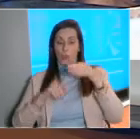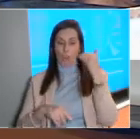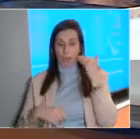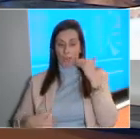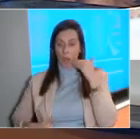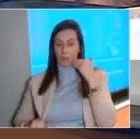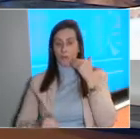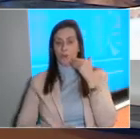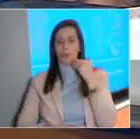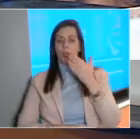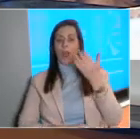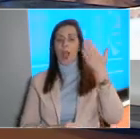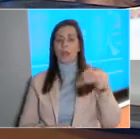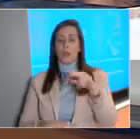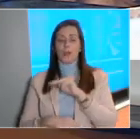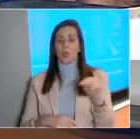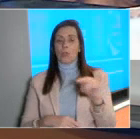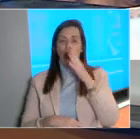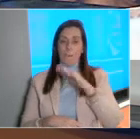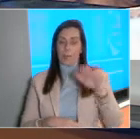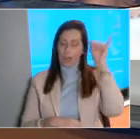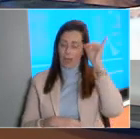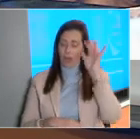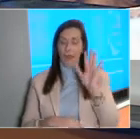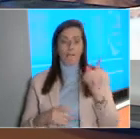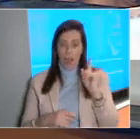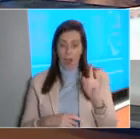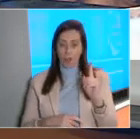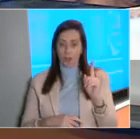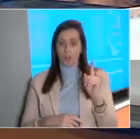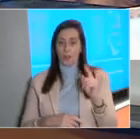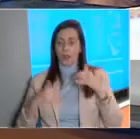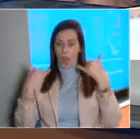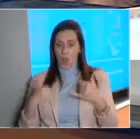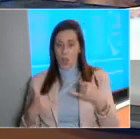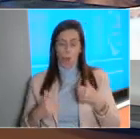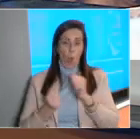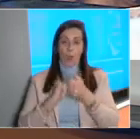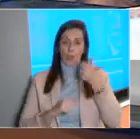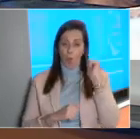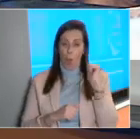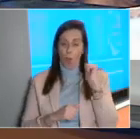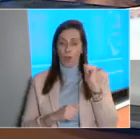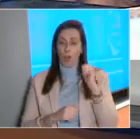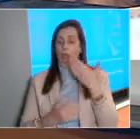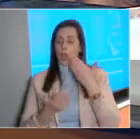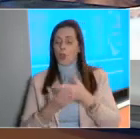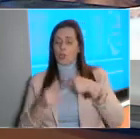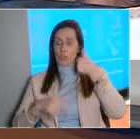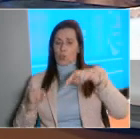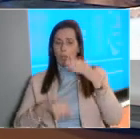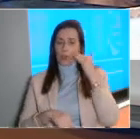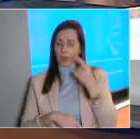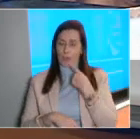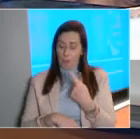האמריקאי פומפאו, היה בנושא הבקעה, שדיבר איתו על הבקעה. אלא מה? שהיום או אתמול עלה יועצו של פומפאו